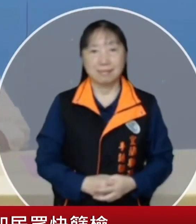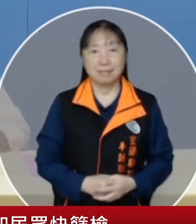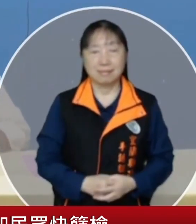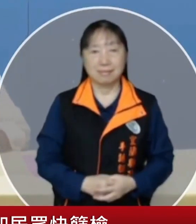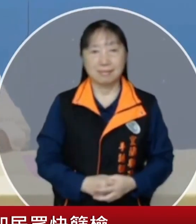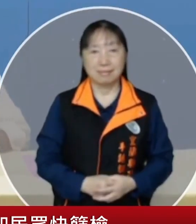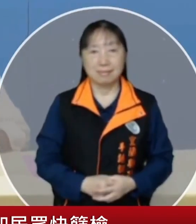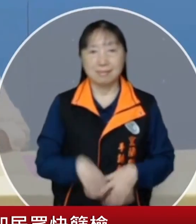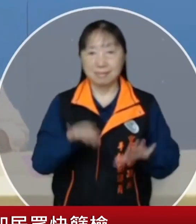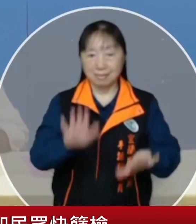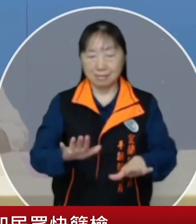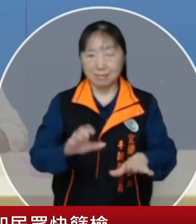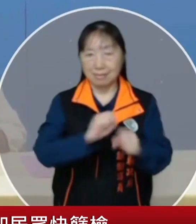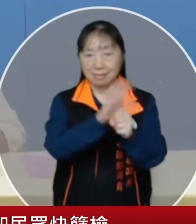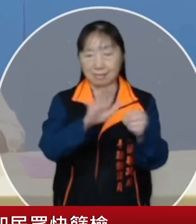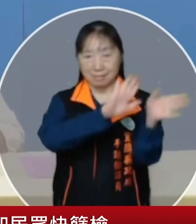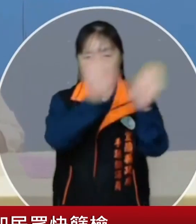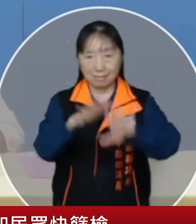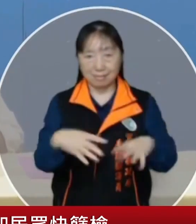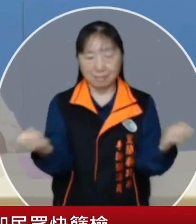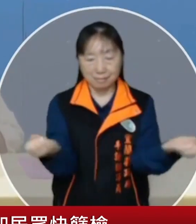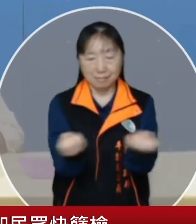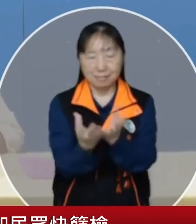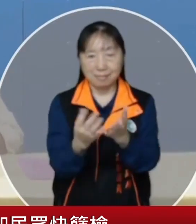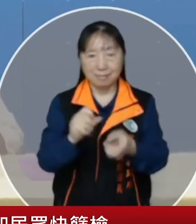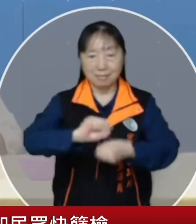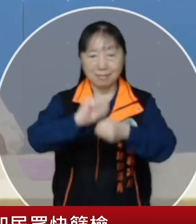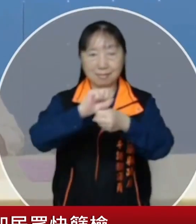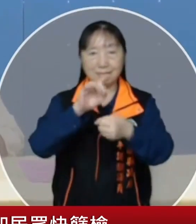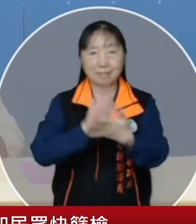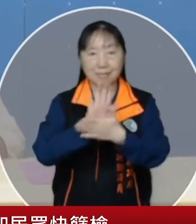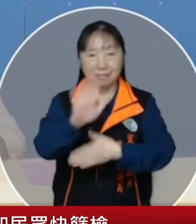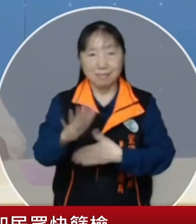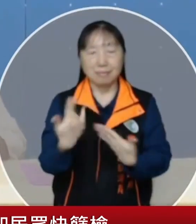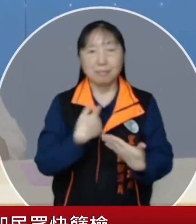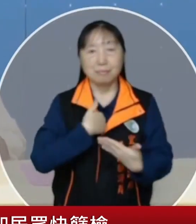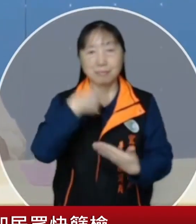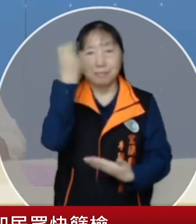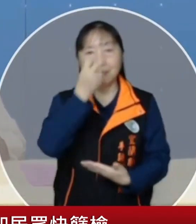这波疫情呢爆发以来呢，我们筛检了